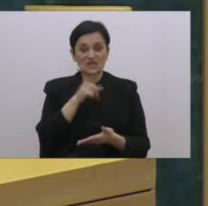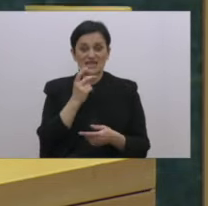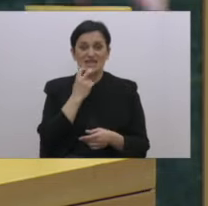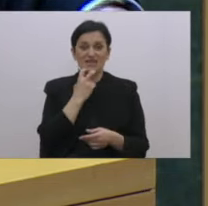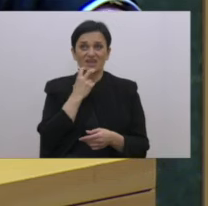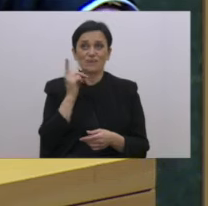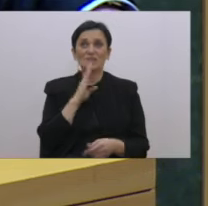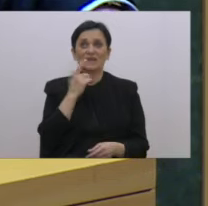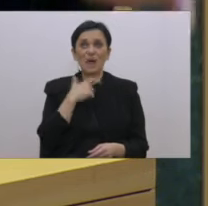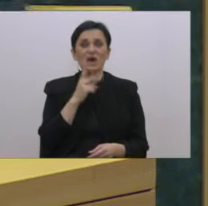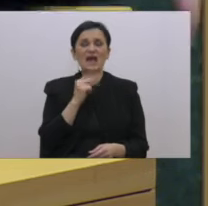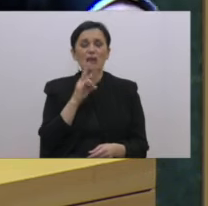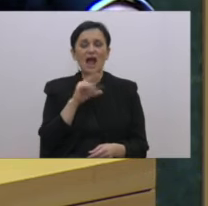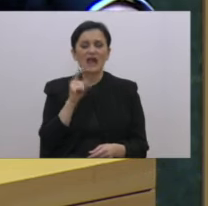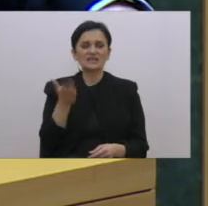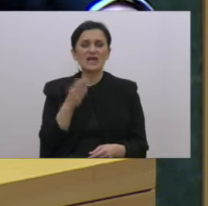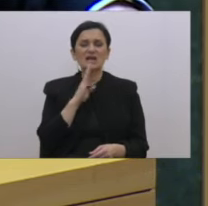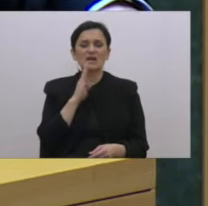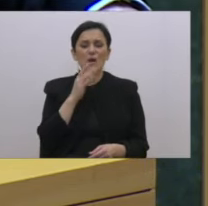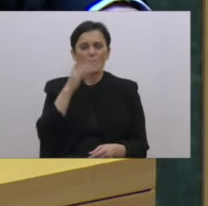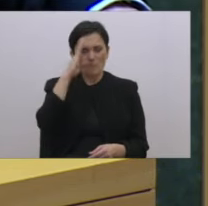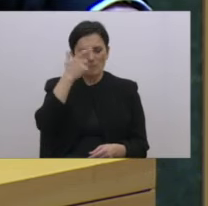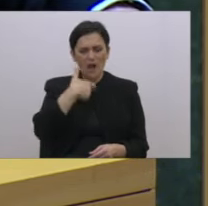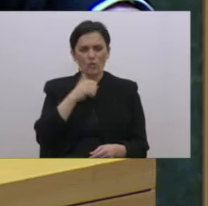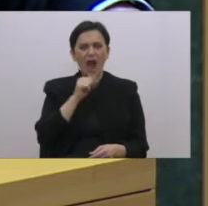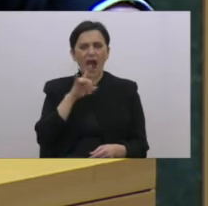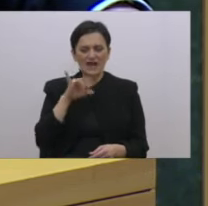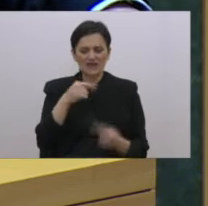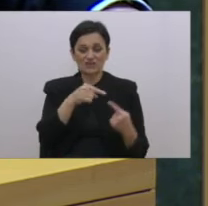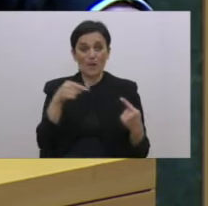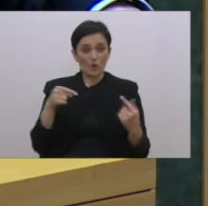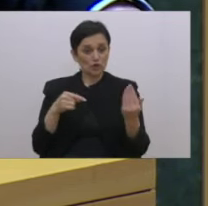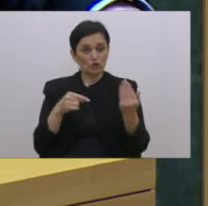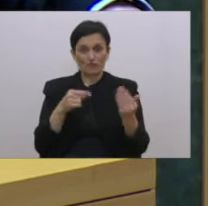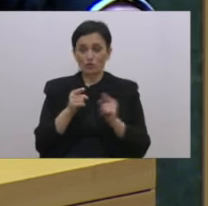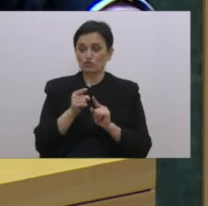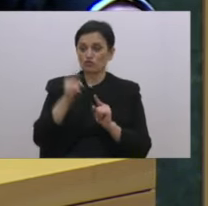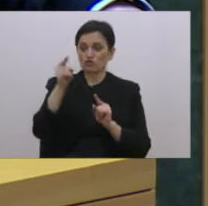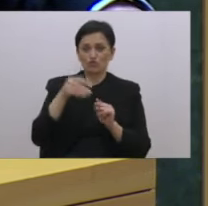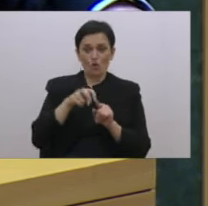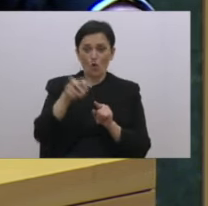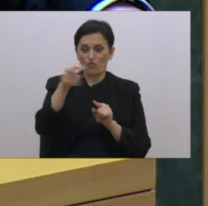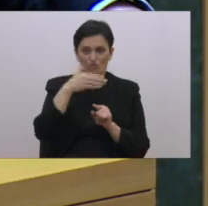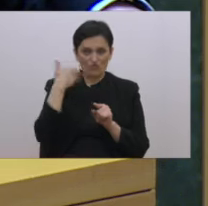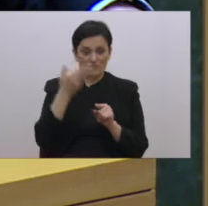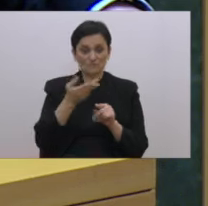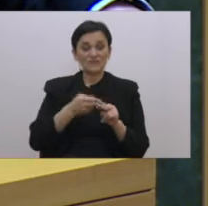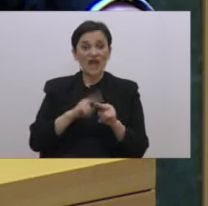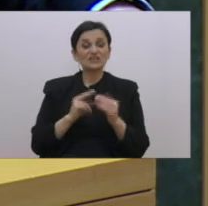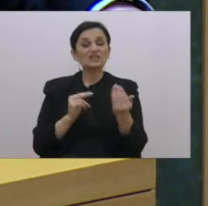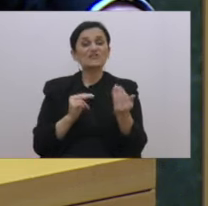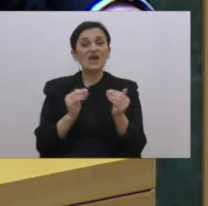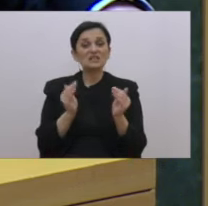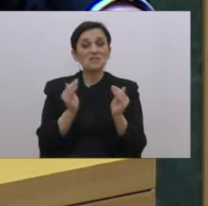აქ ქალბატონი კალმახელიძე, ბატონი ახალაია და სხვები. და თქვენ ხო შორს არ ხართ იქიდან წასული, არა? აი ეს არის თქვენი